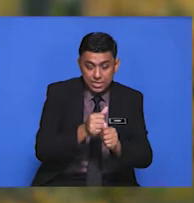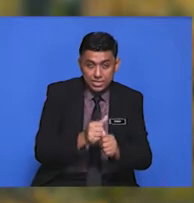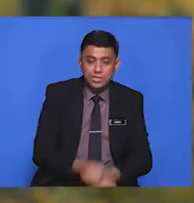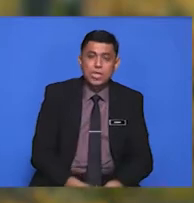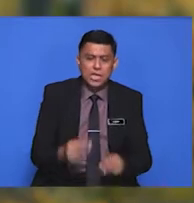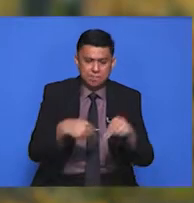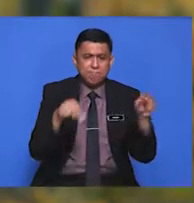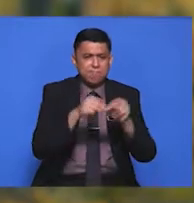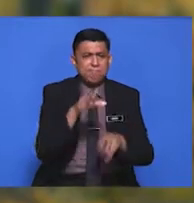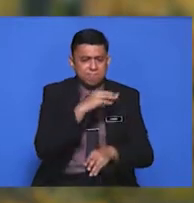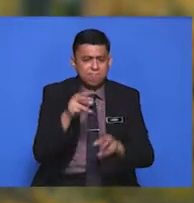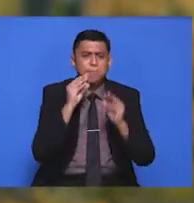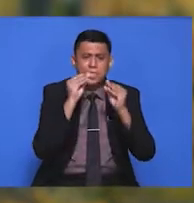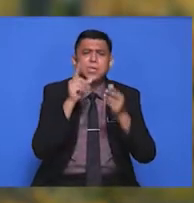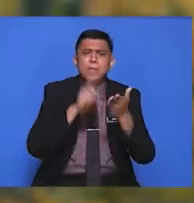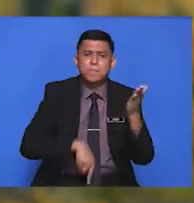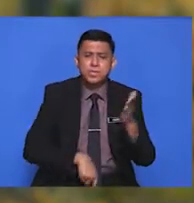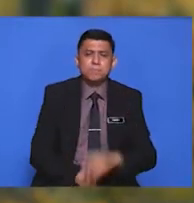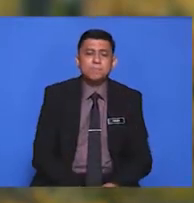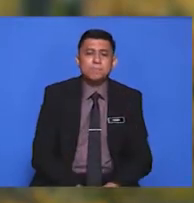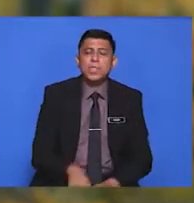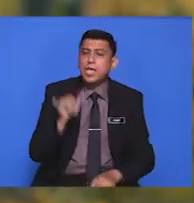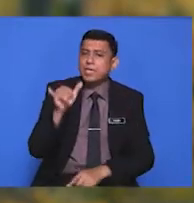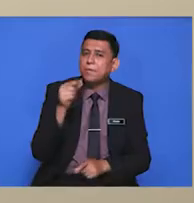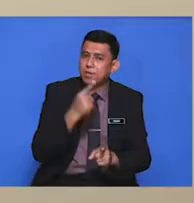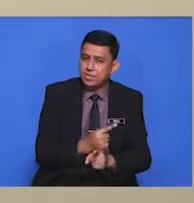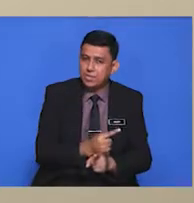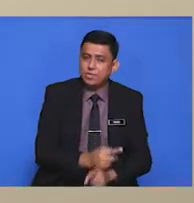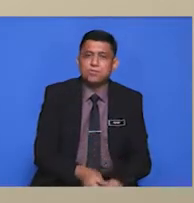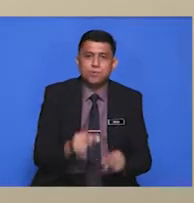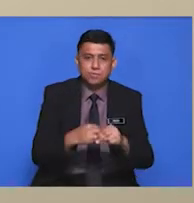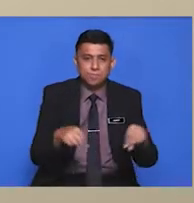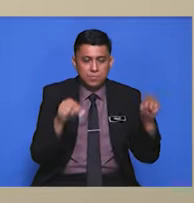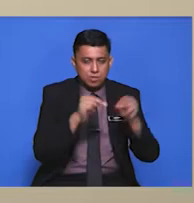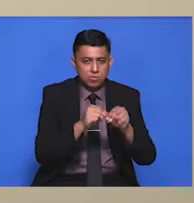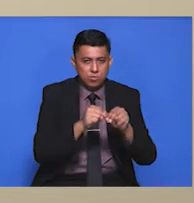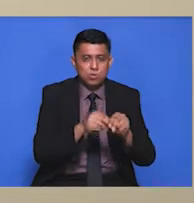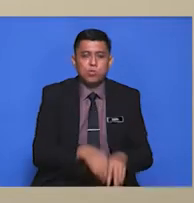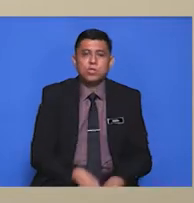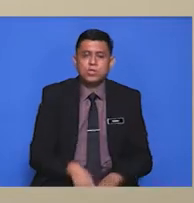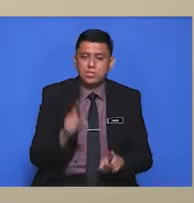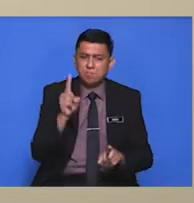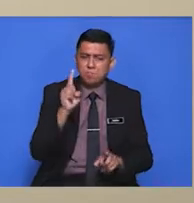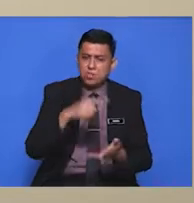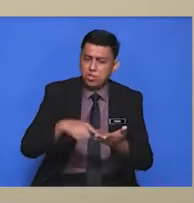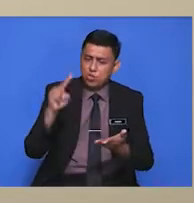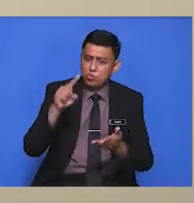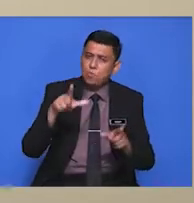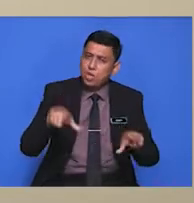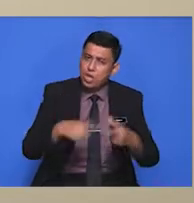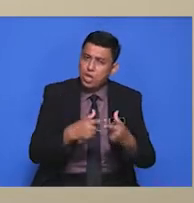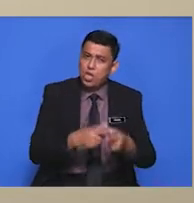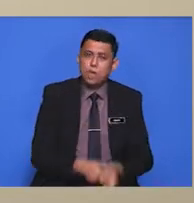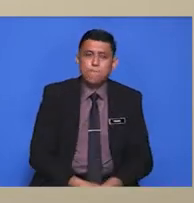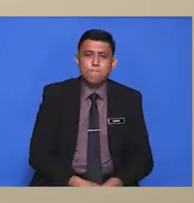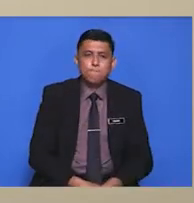nilai dan pengajaran? Ya, betul. Nilai merujuk kepada suatu perlakuan atau tingkah laku